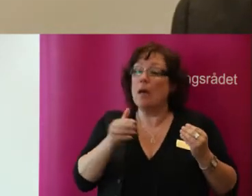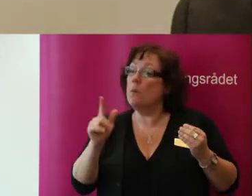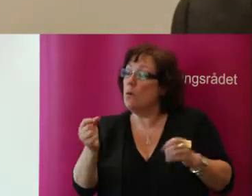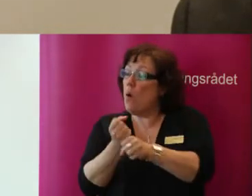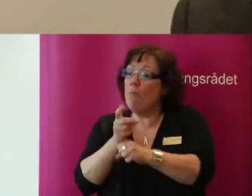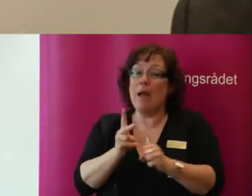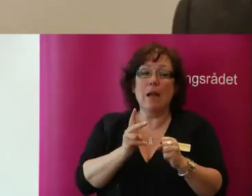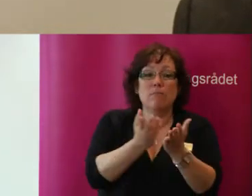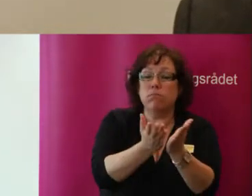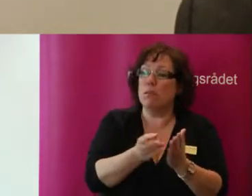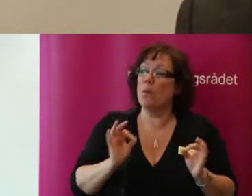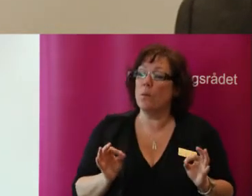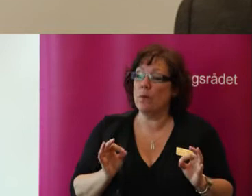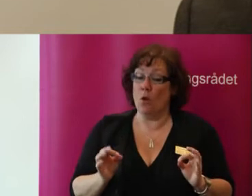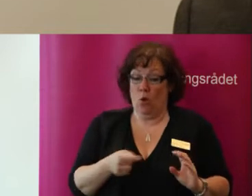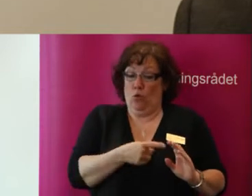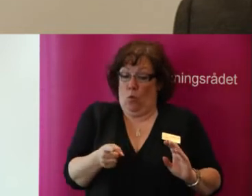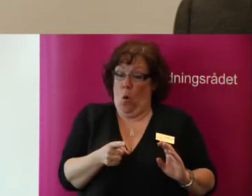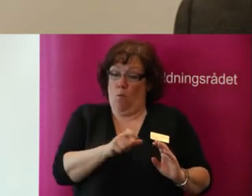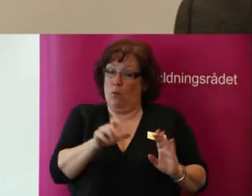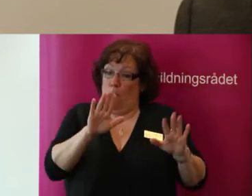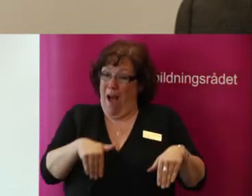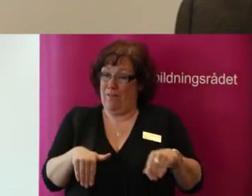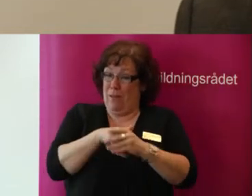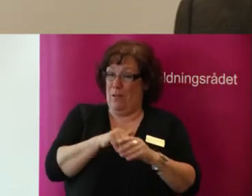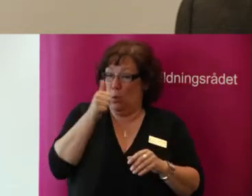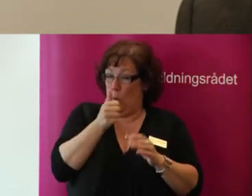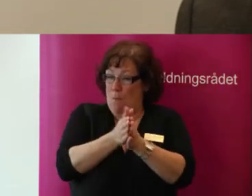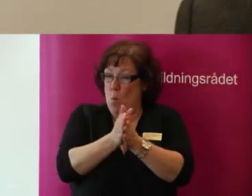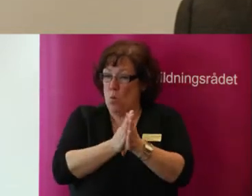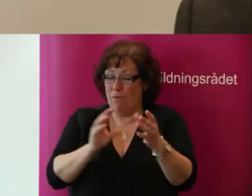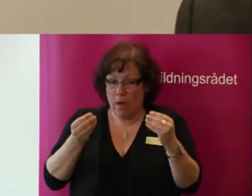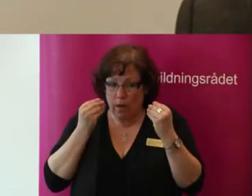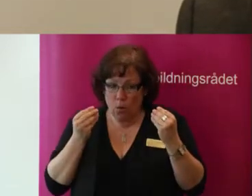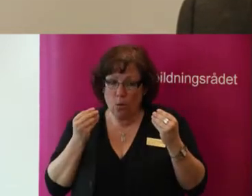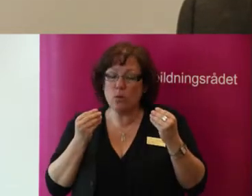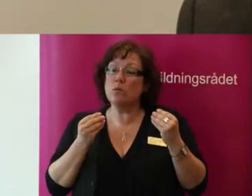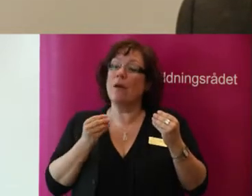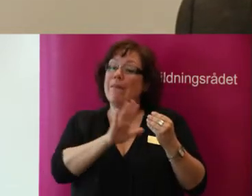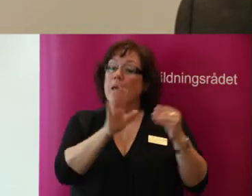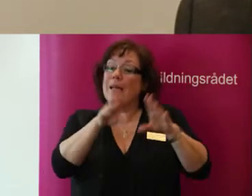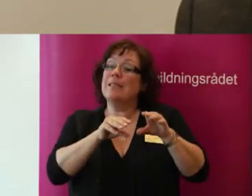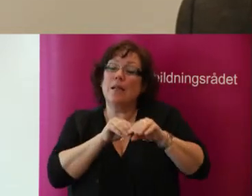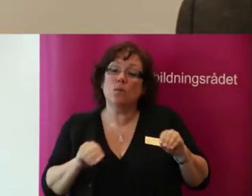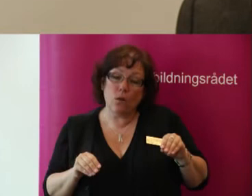Och för den målgruppen som har genomgått studiemotiverande kurser så är ju